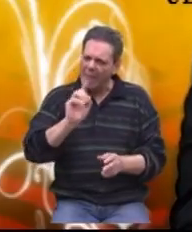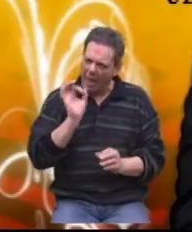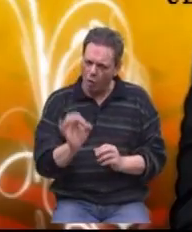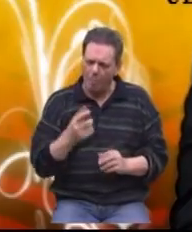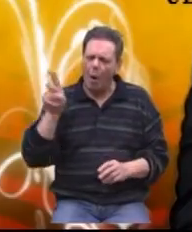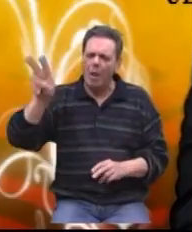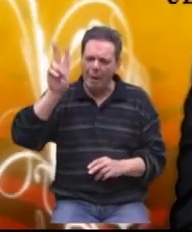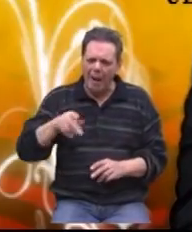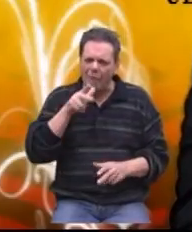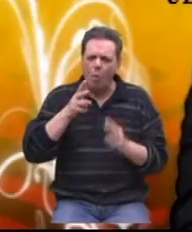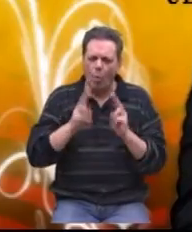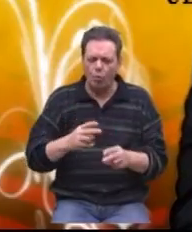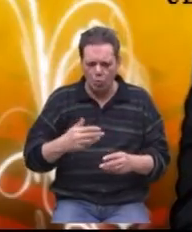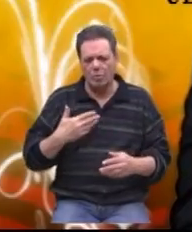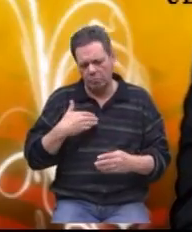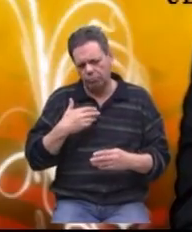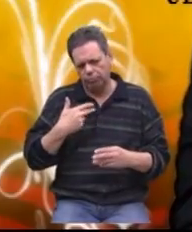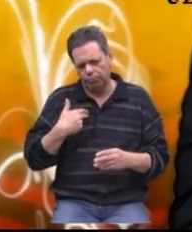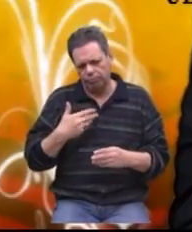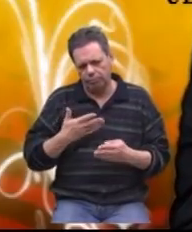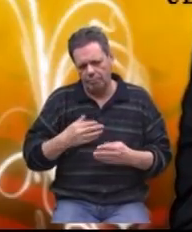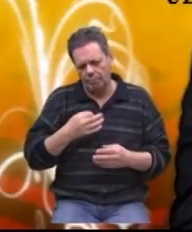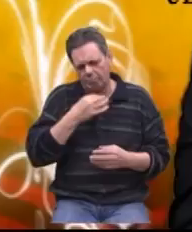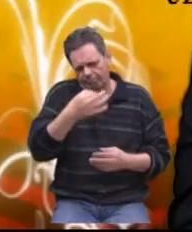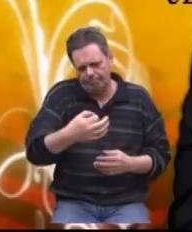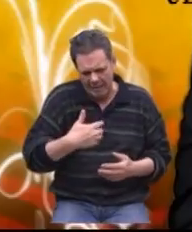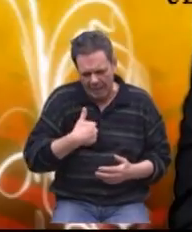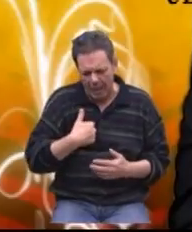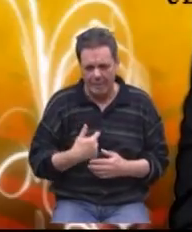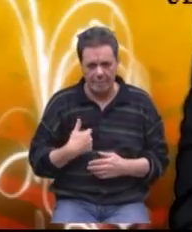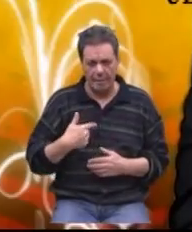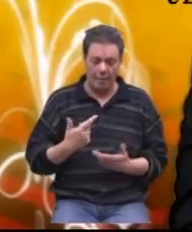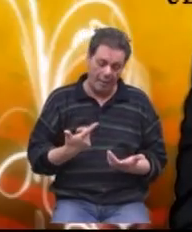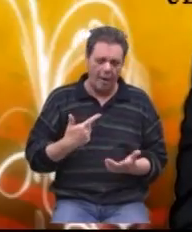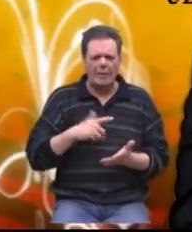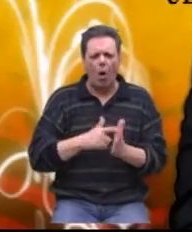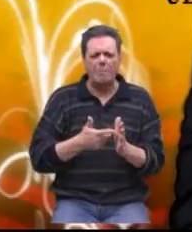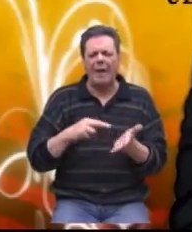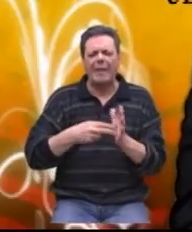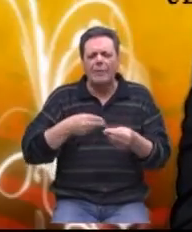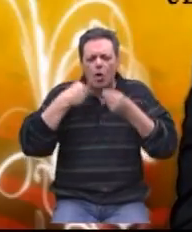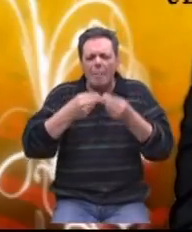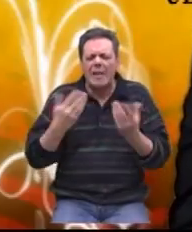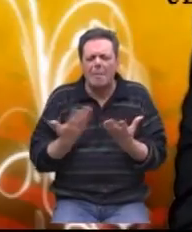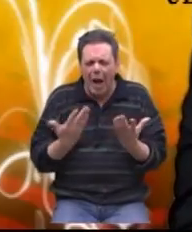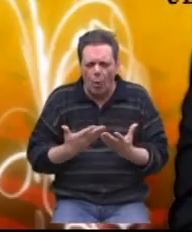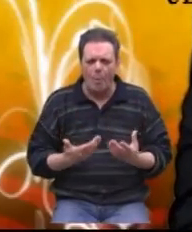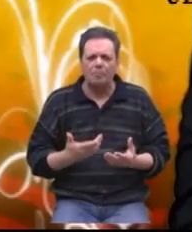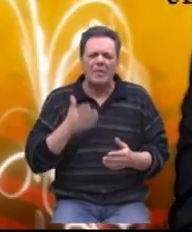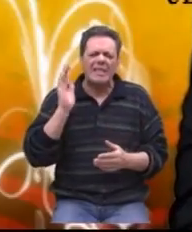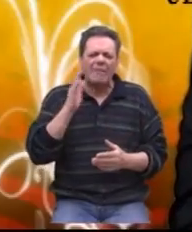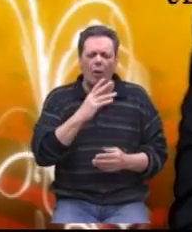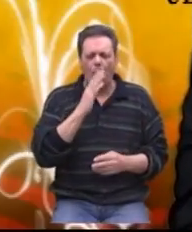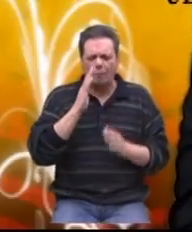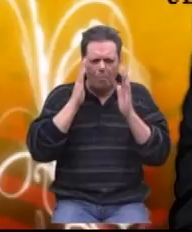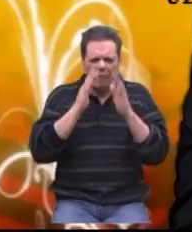ima pravo i mogućnost obratiti se nama. Ako je zgodno da odmah tehnički objasnim kako je, znači svako